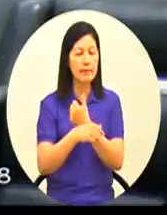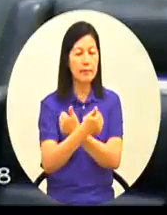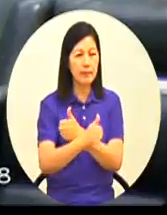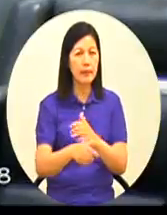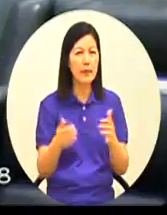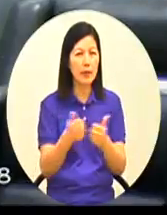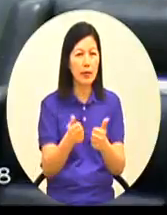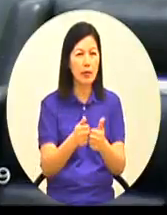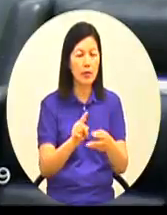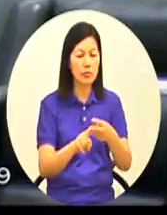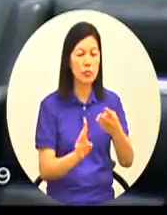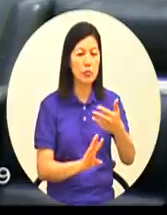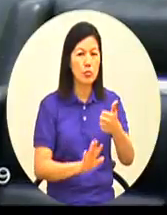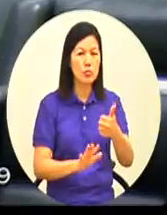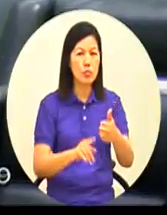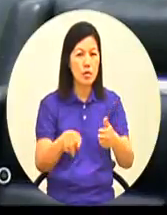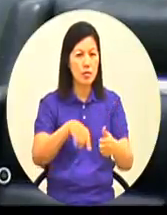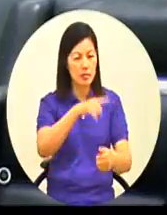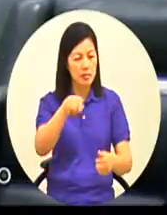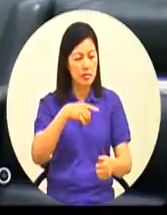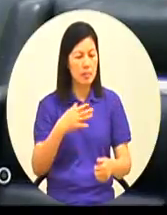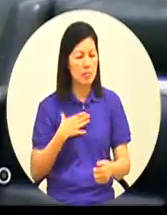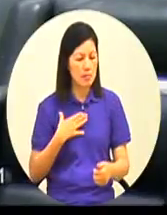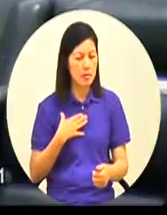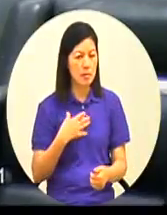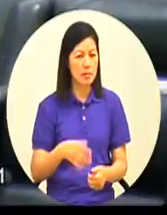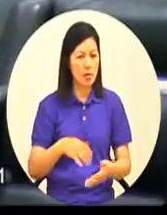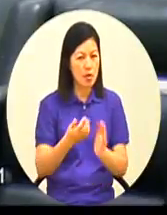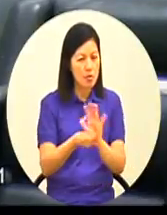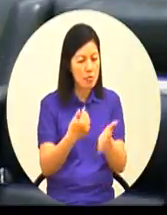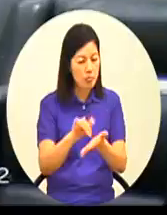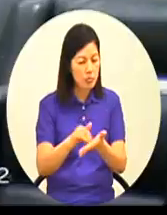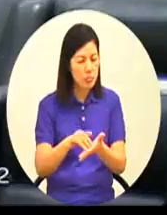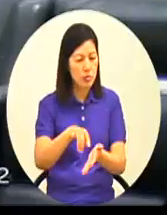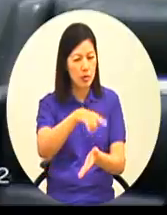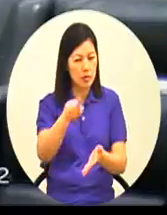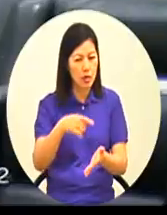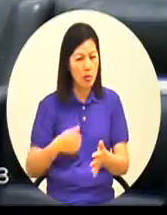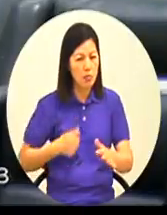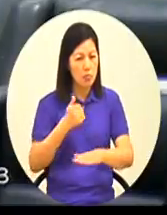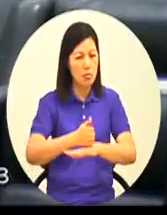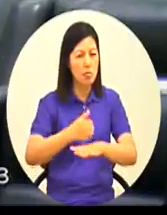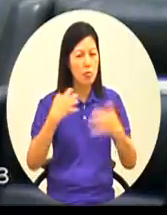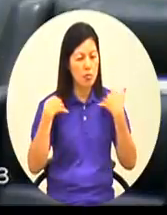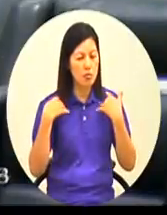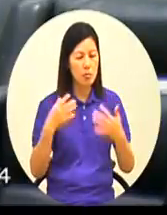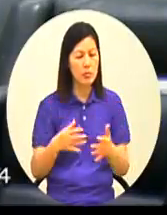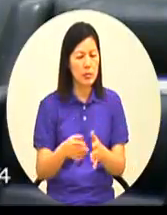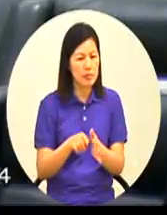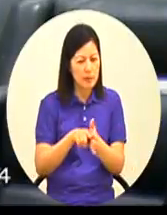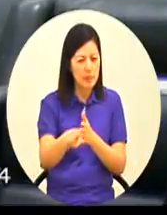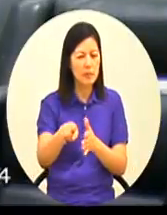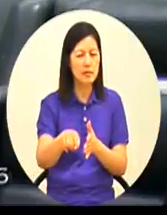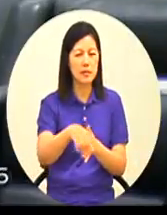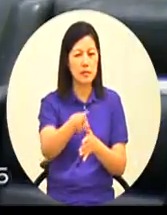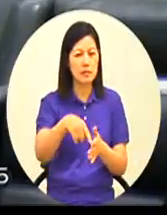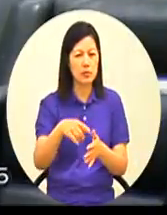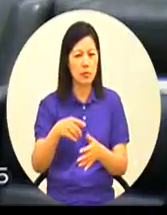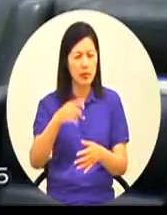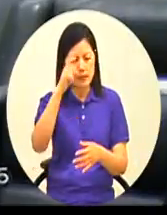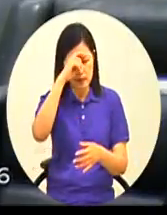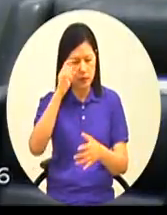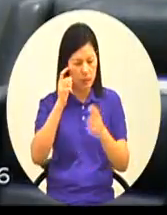想诸位你应该很清楚，参与式预算一直是我上任以来一直在希望高雄市来做的一